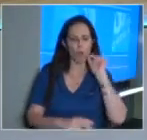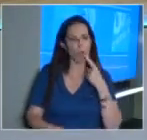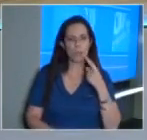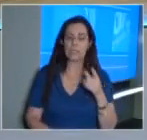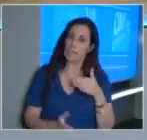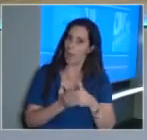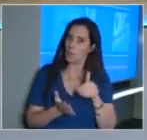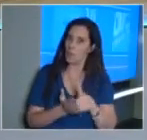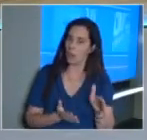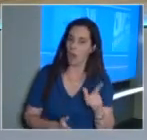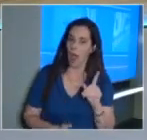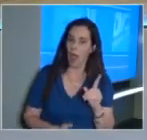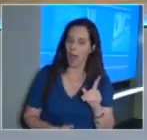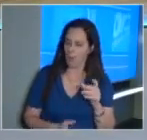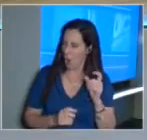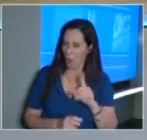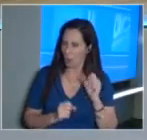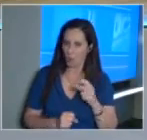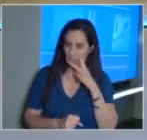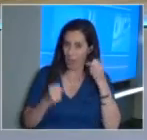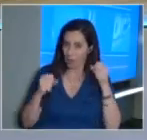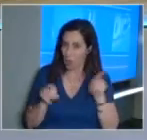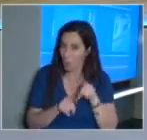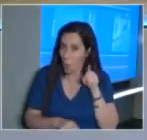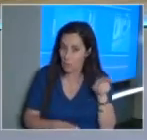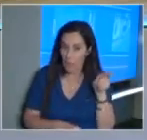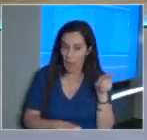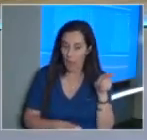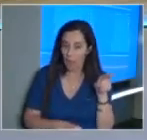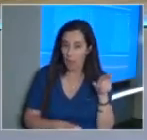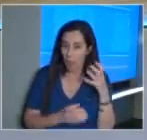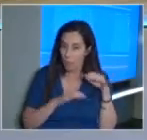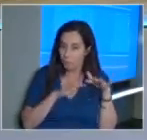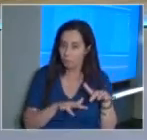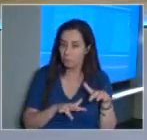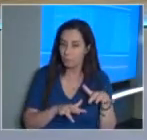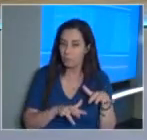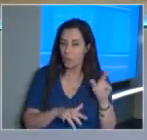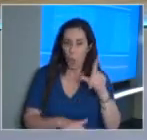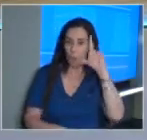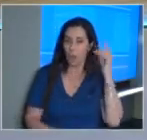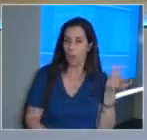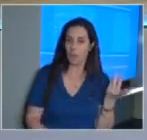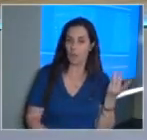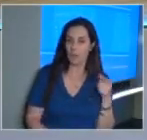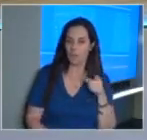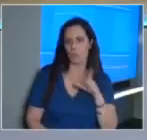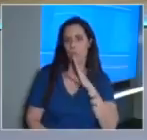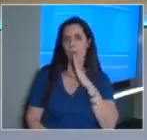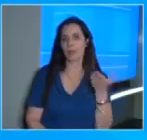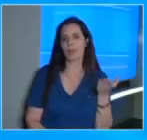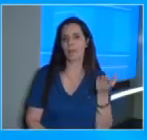מבהירים שזה יימשך, אבל ספק מאוד גדול שנראה הפגנות בסדר גודל כזה של השתתפות שלא בתל אביב. וזו